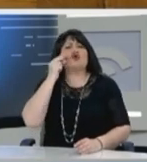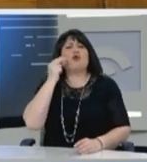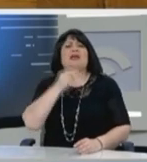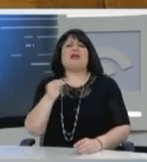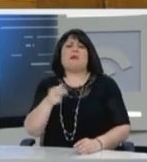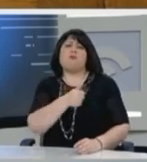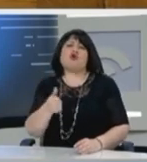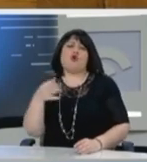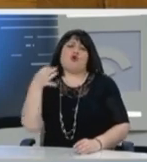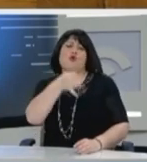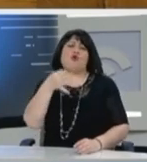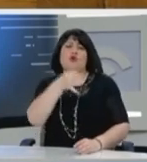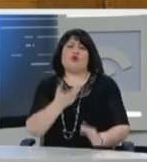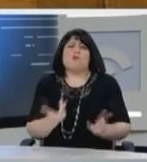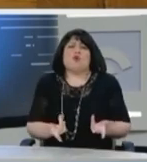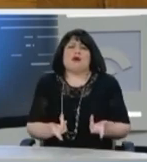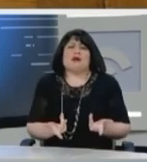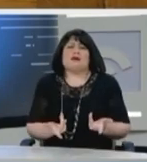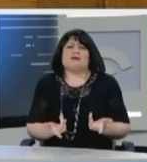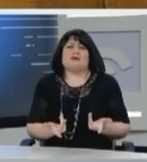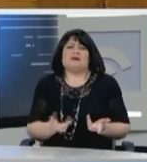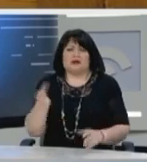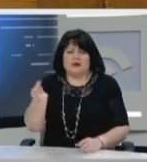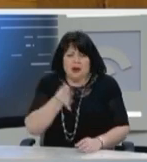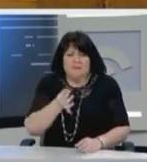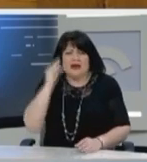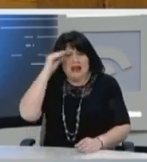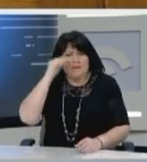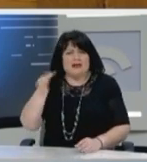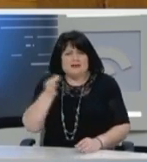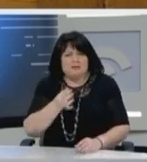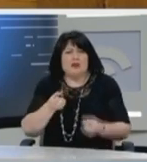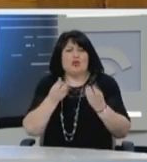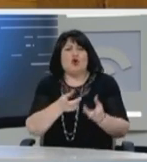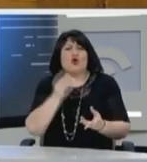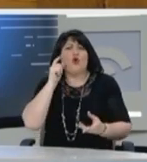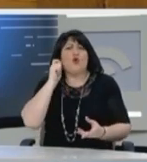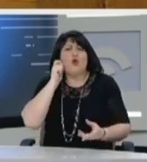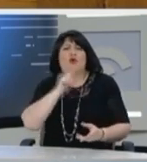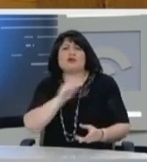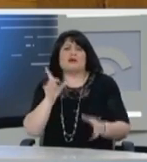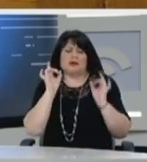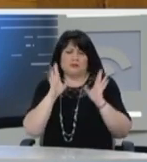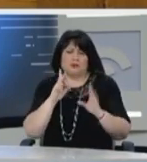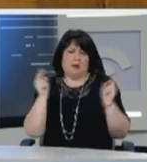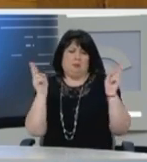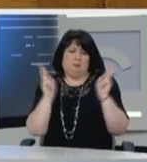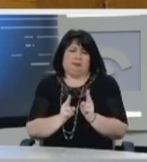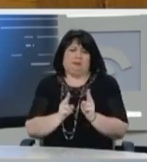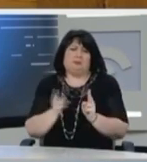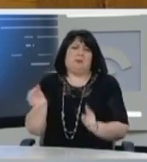Σκοπιανό. Πού είναι η δήλωση του Καραμαλή? Να πει διαφωνώ, δεν πρέπει να δώσουμε το όνομα. Τίποτα. Μια